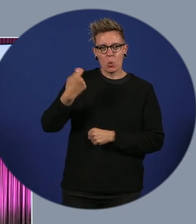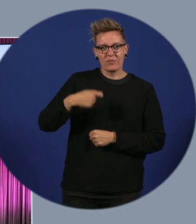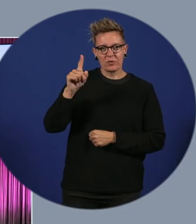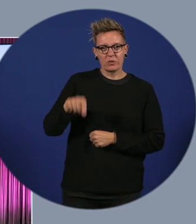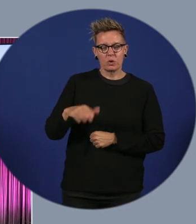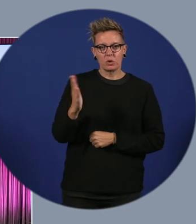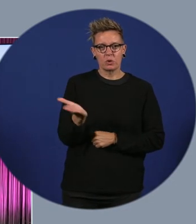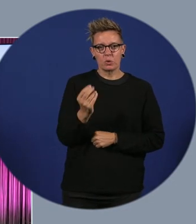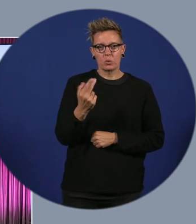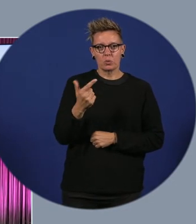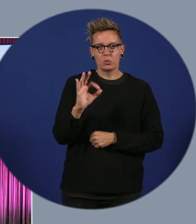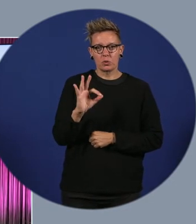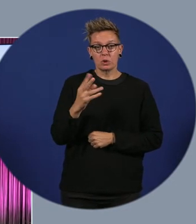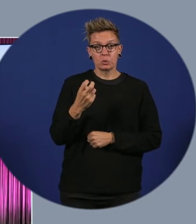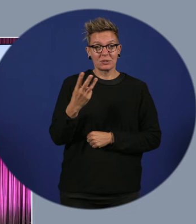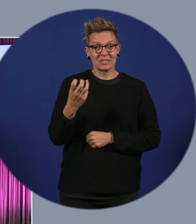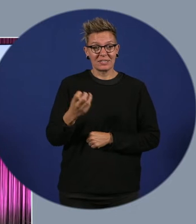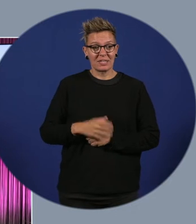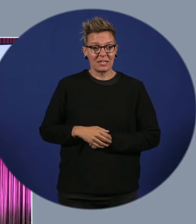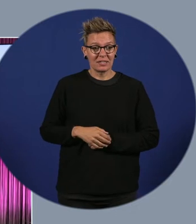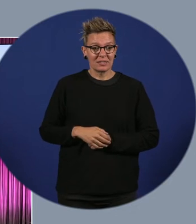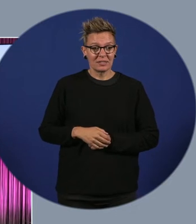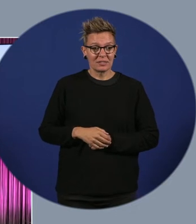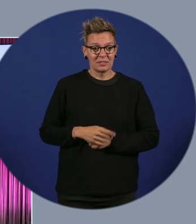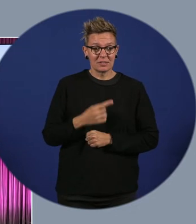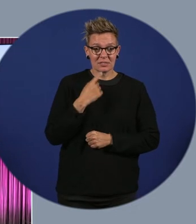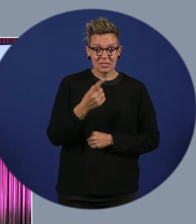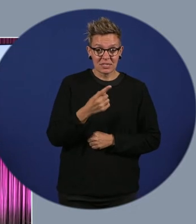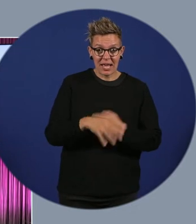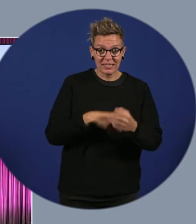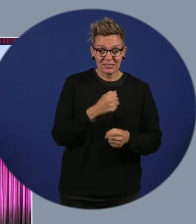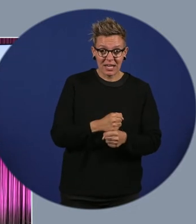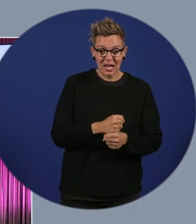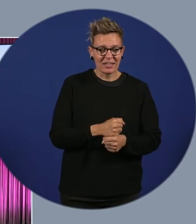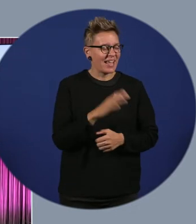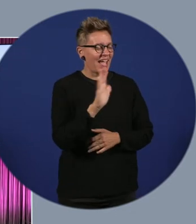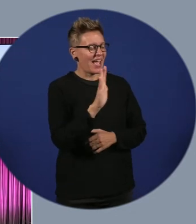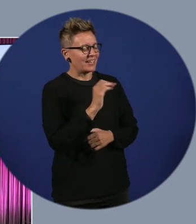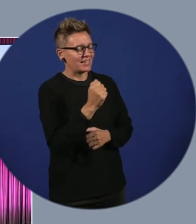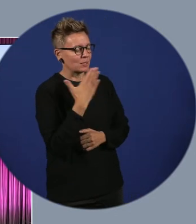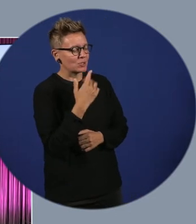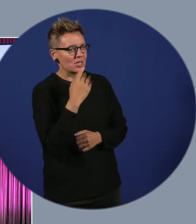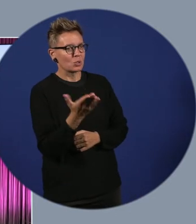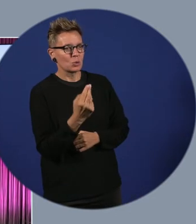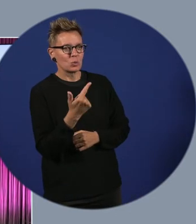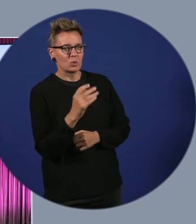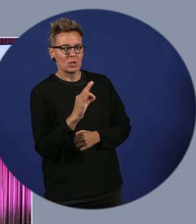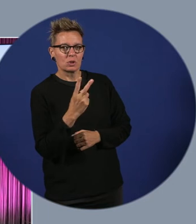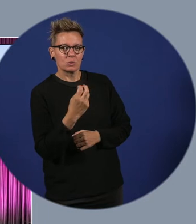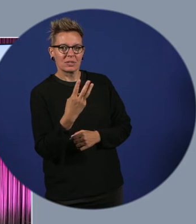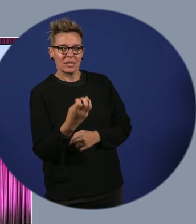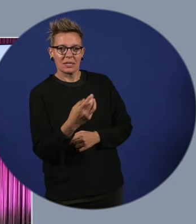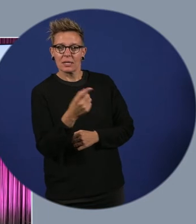Youth 2030. Eller ska man säga det på det engelska? Nej, Youth 2030 är jättebra. Fantastiskt. Ni pratar ju om att